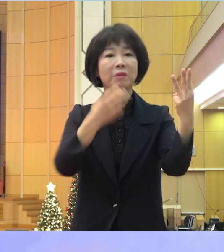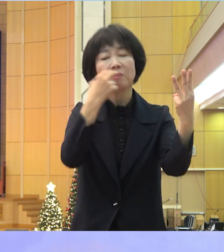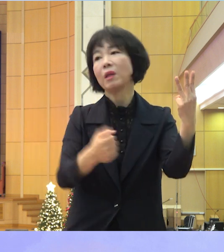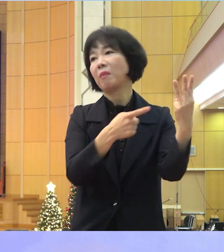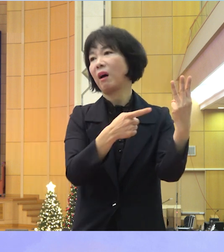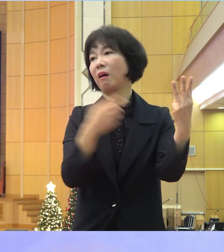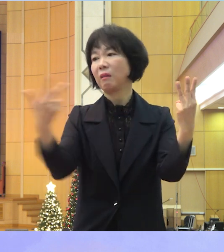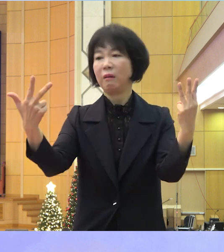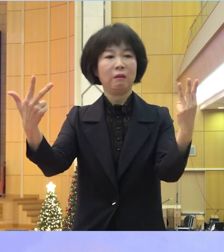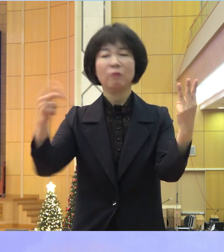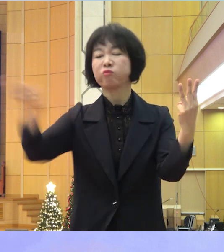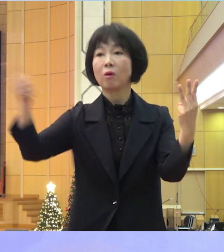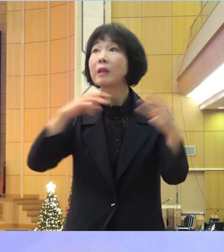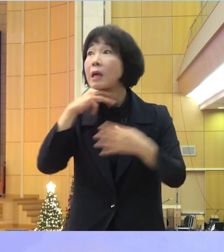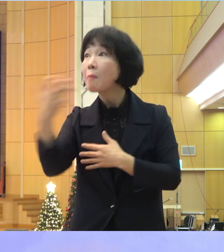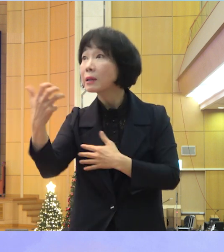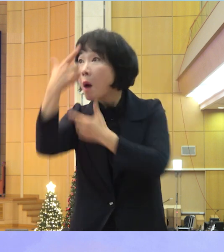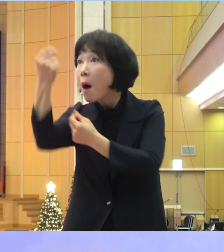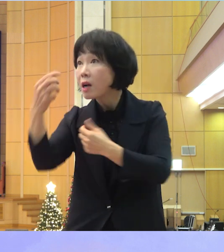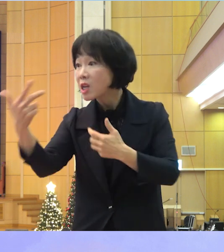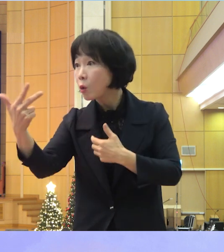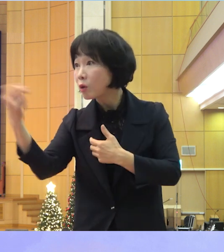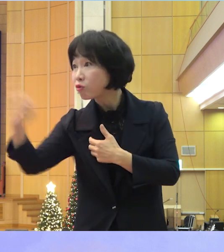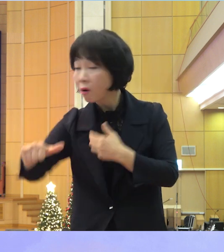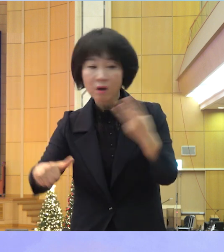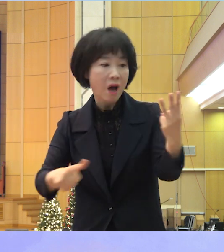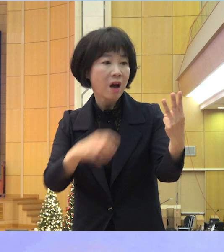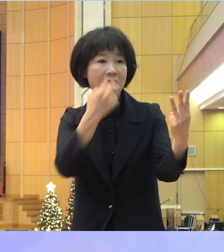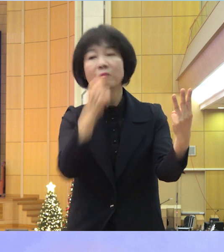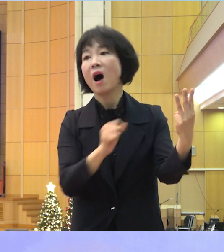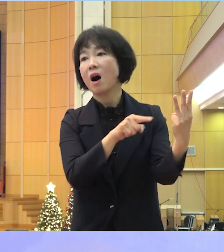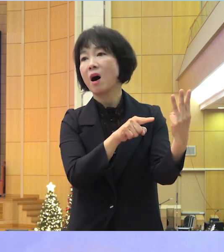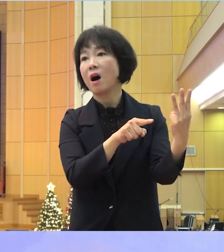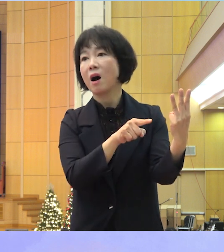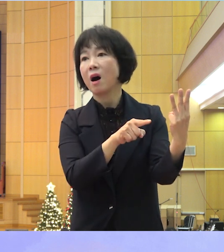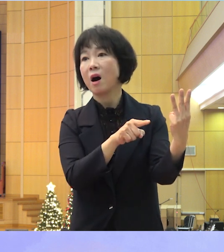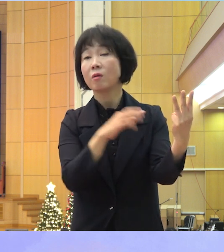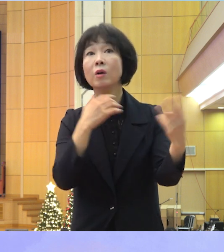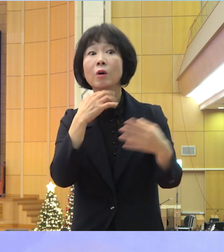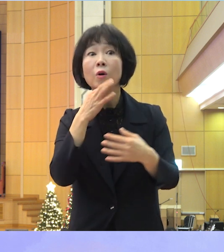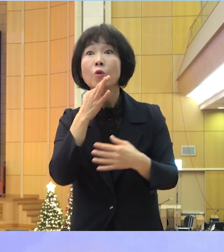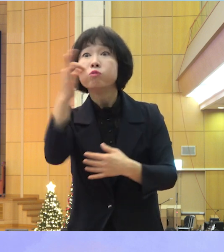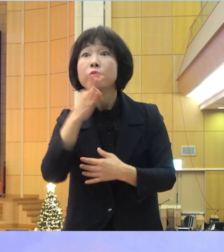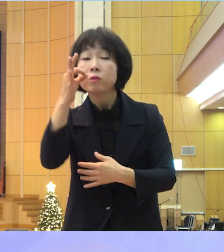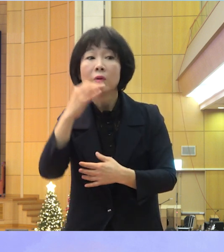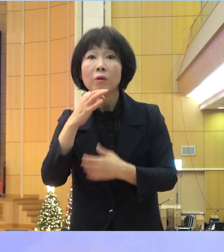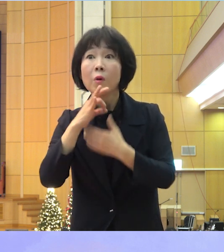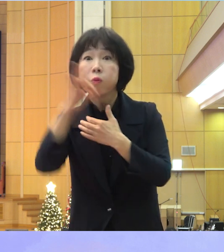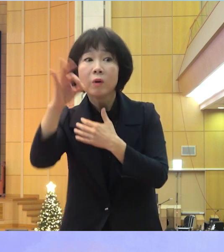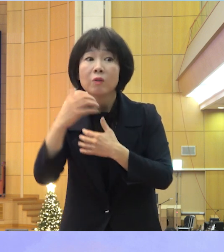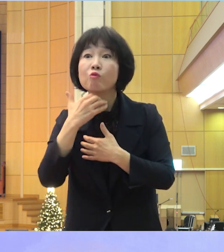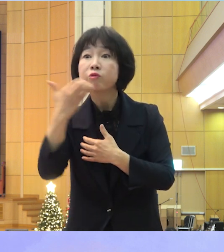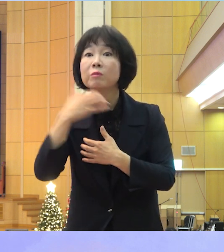3명만. 80세에 10년 지나서 90세가 되니까